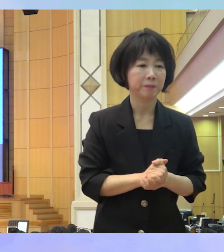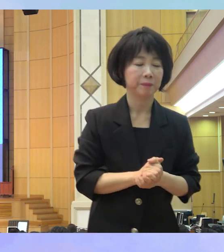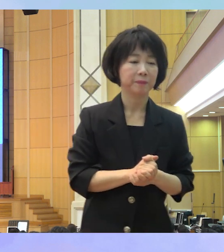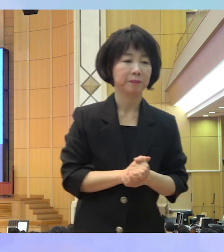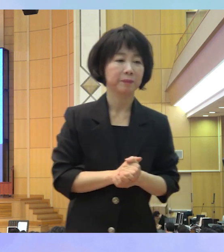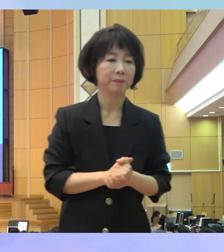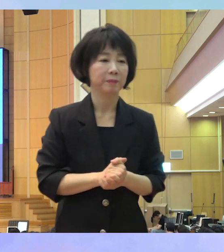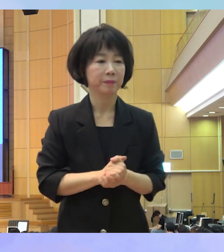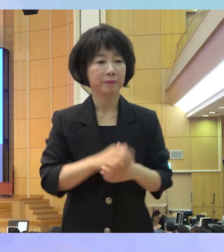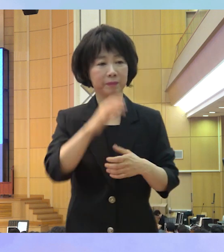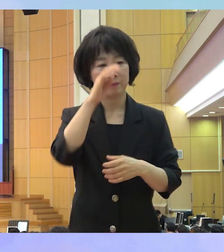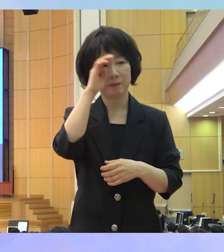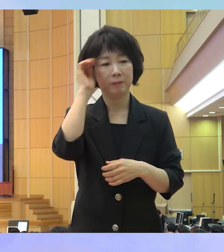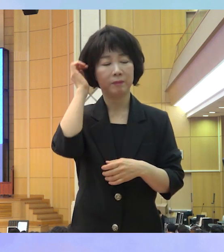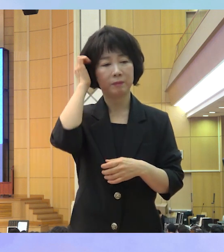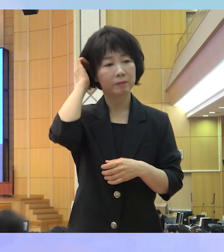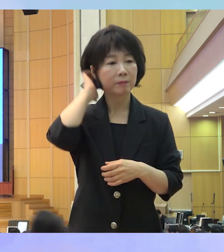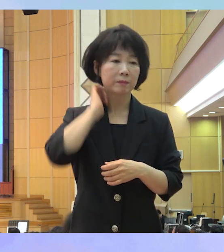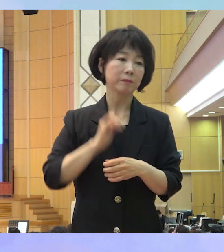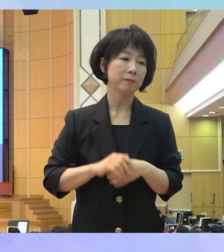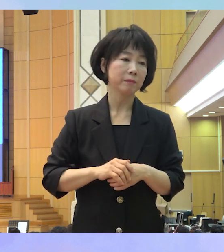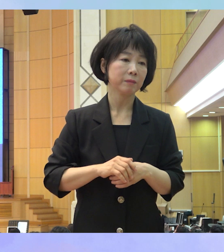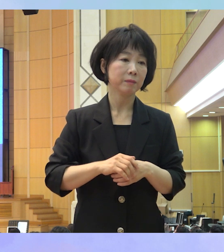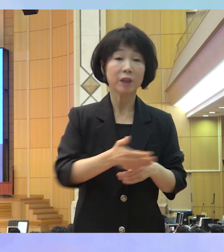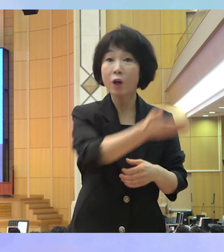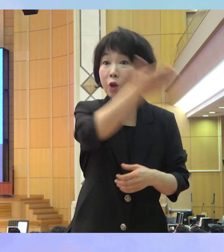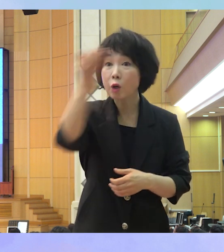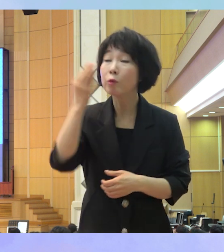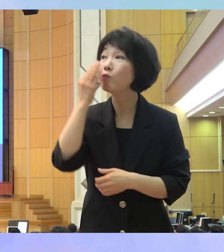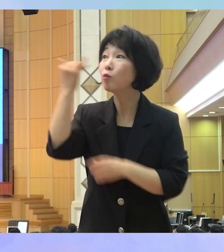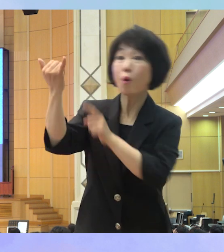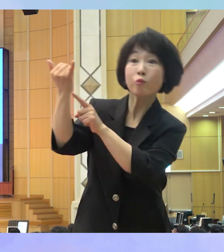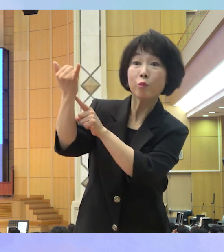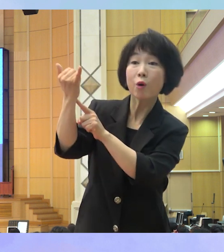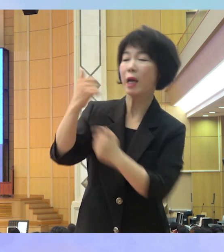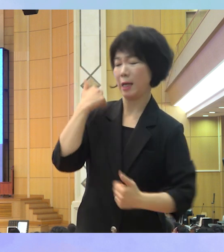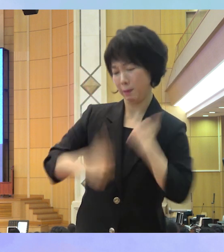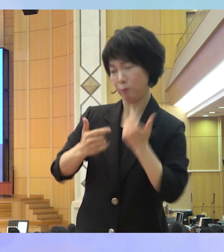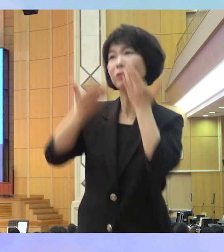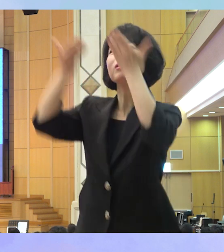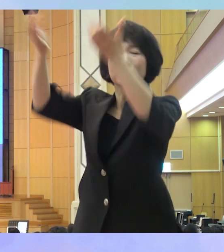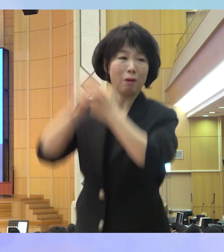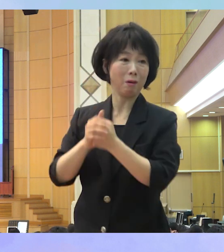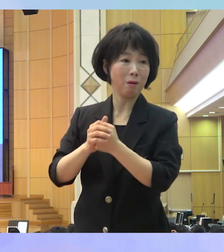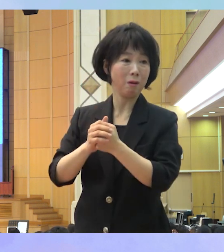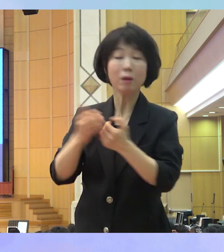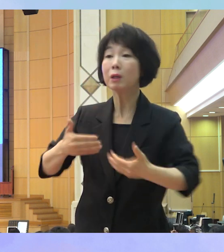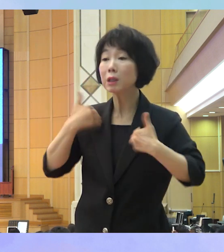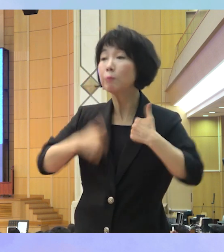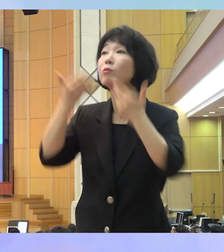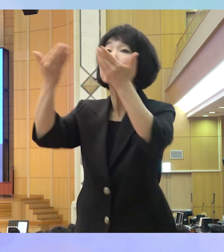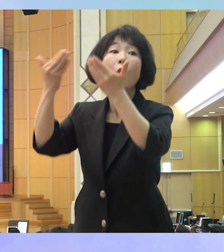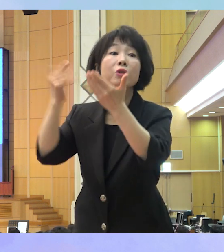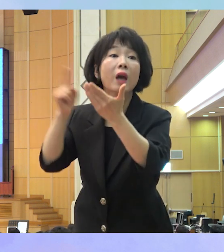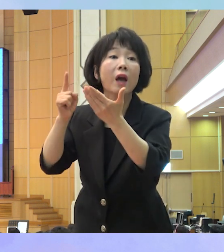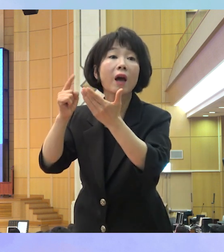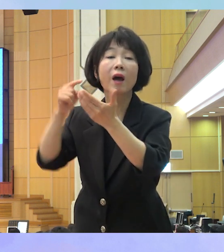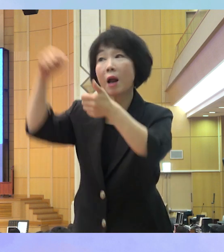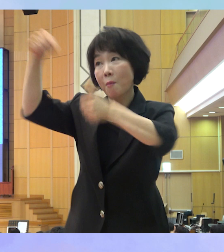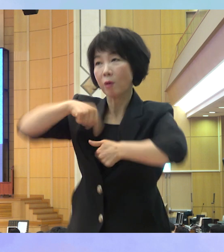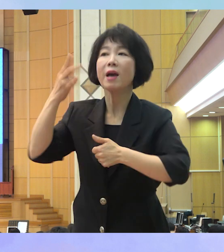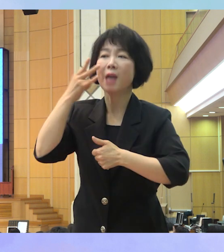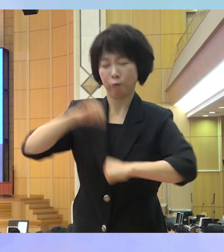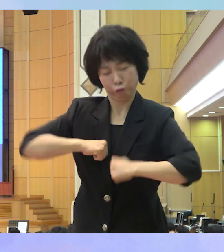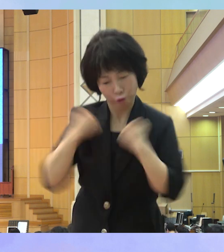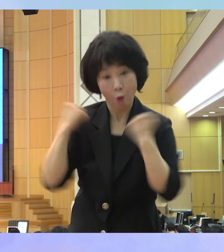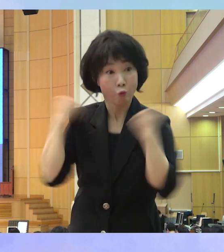번째 부모님께 어떻게 해드리라고 그랬죠? 기쁘게 해드리라고 그랬죠. 그런데 우리가 순종할 때 또 이렇게 부모님은 기쁘시다라는